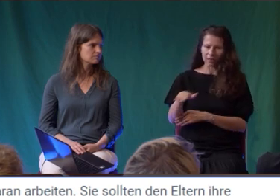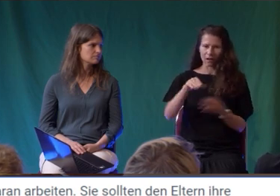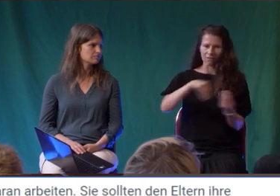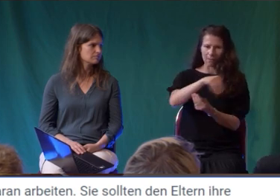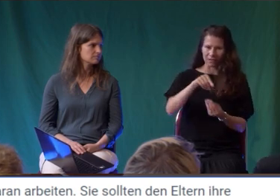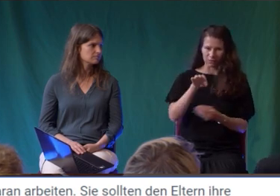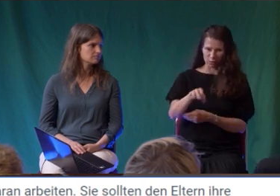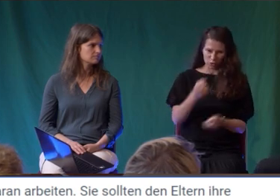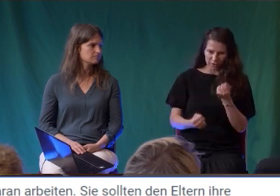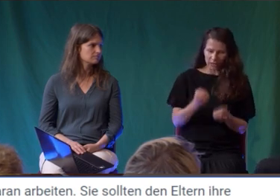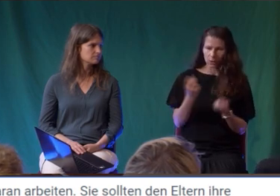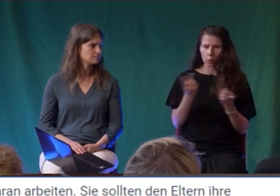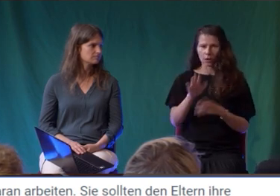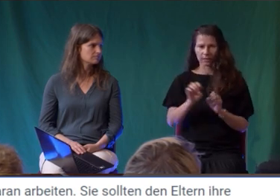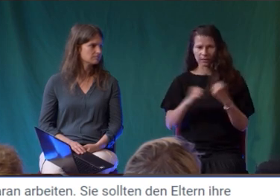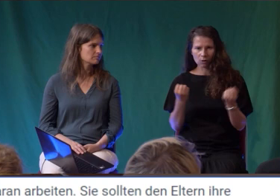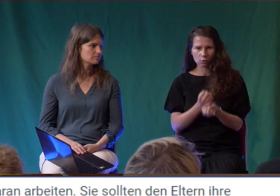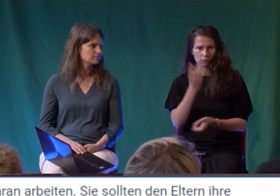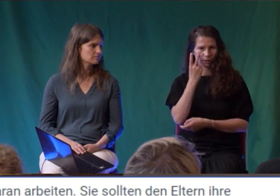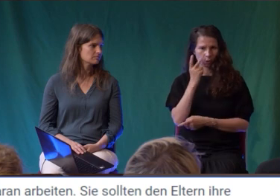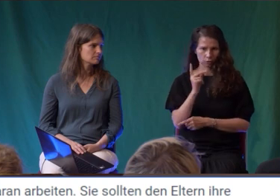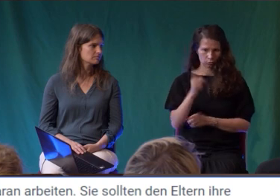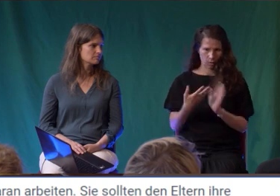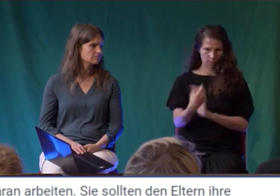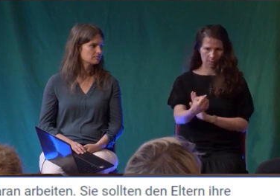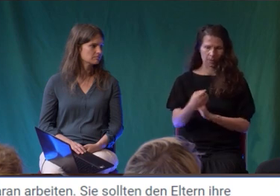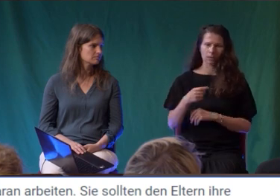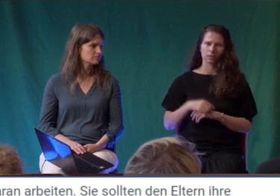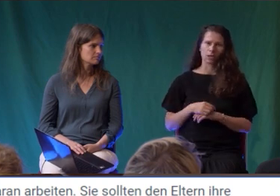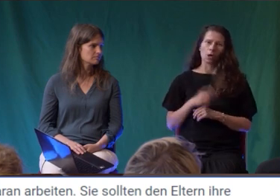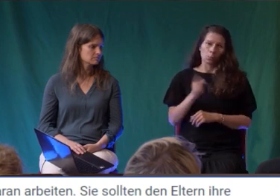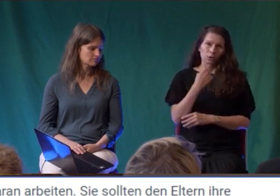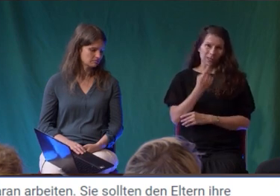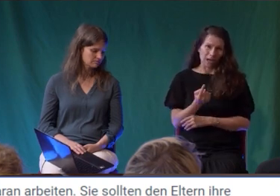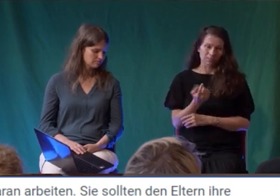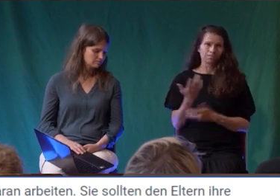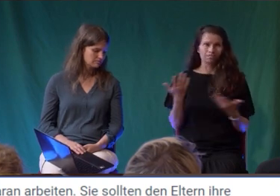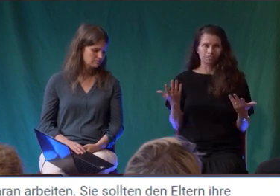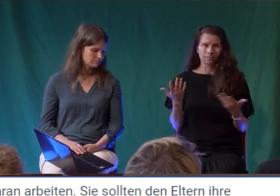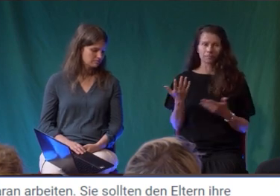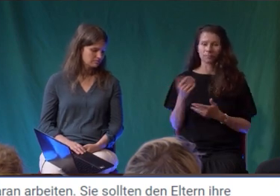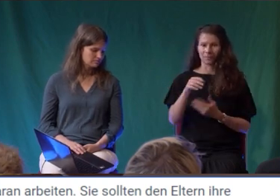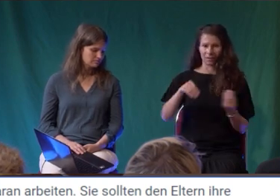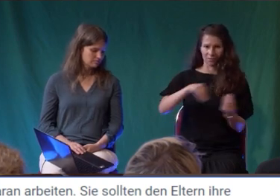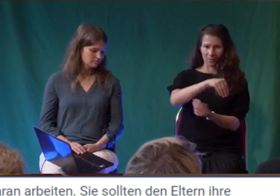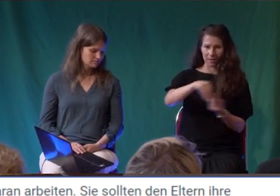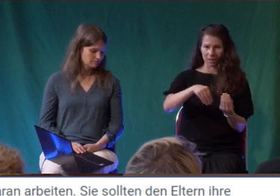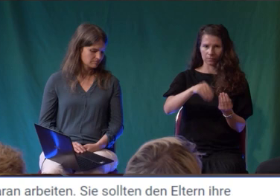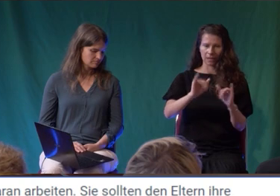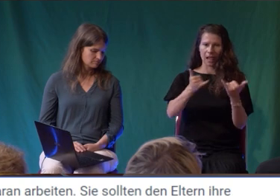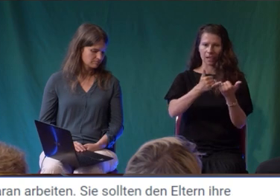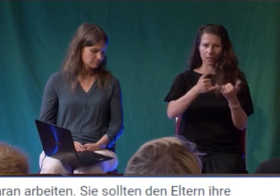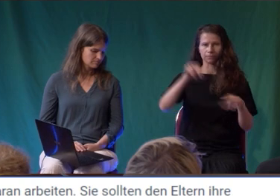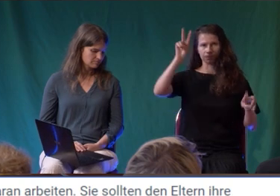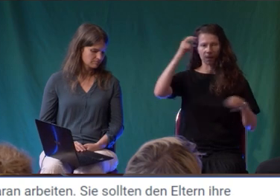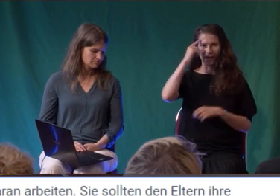oder was ist die Situation der Kinder und man muss schon deutlich aussprechen dass Kinder in den Familien mit Eltern mit sogenannter